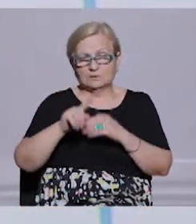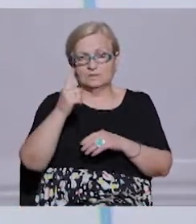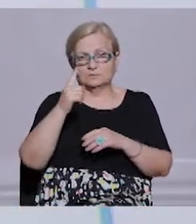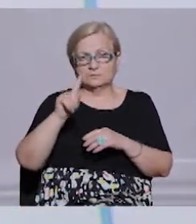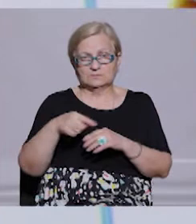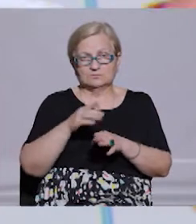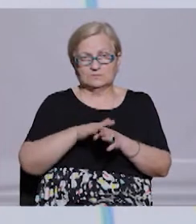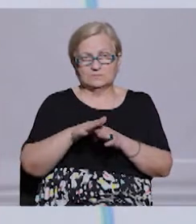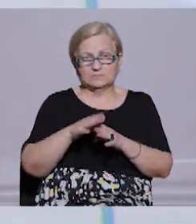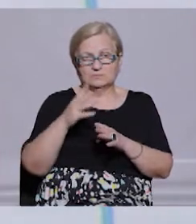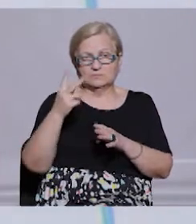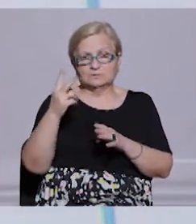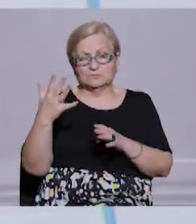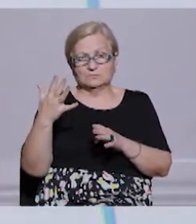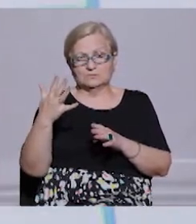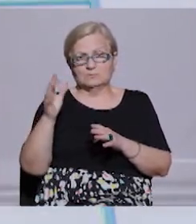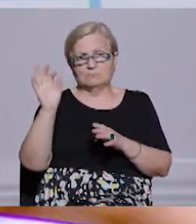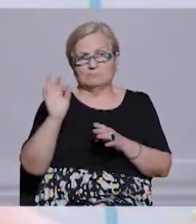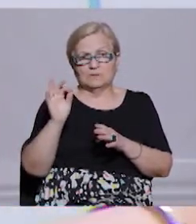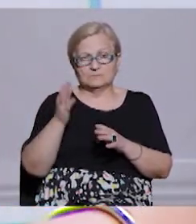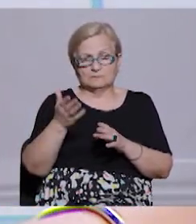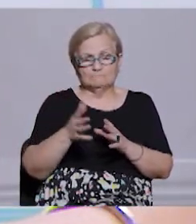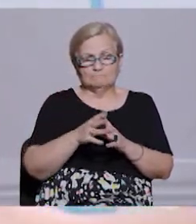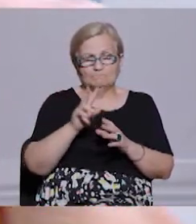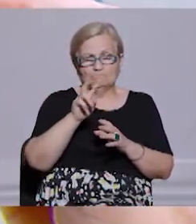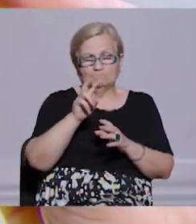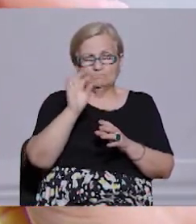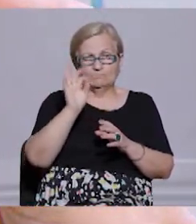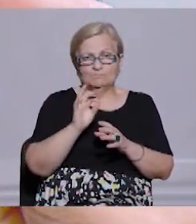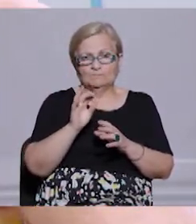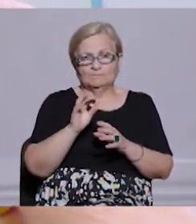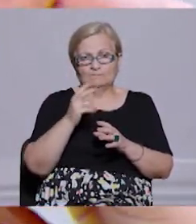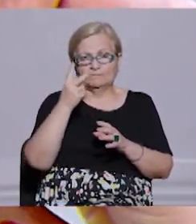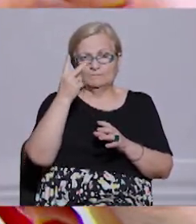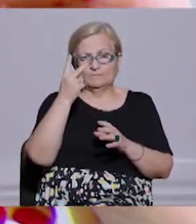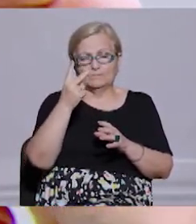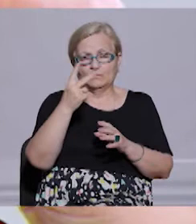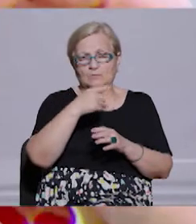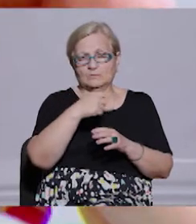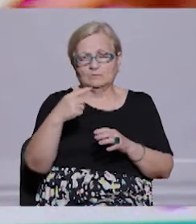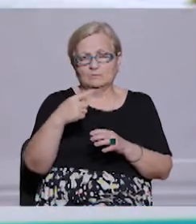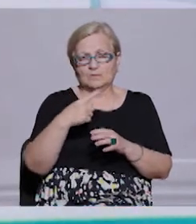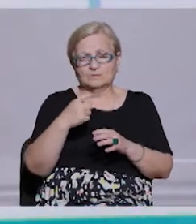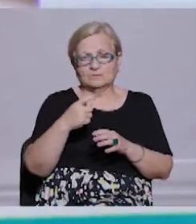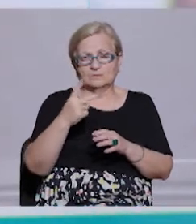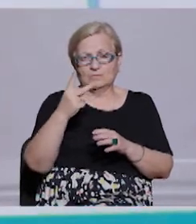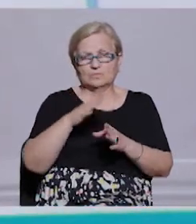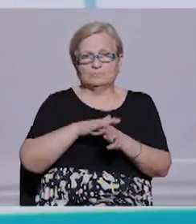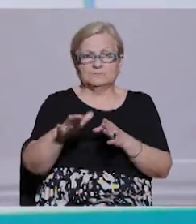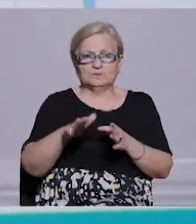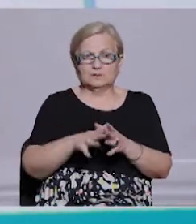ან 1.25 მიასედი. 200% არის 2 მიასედი, იგივე